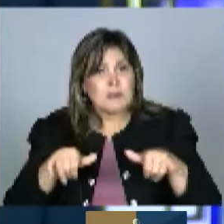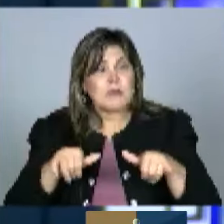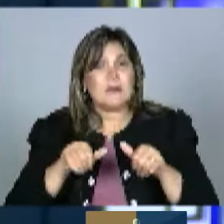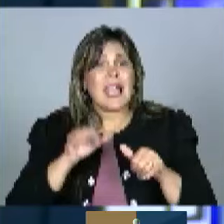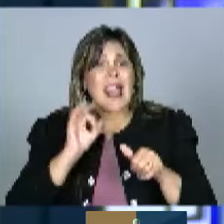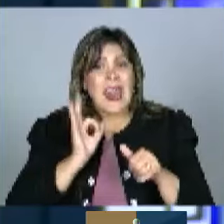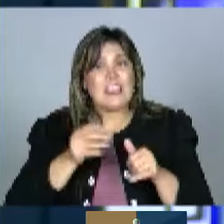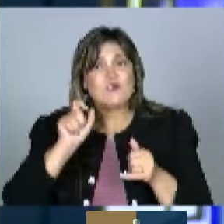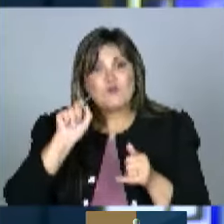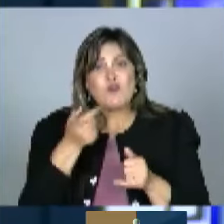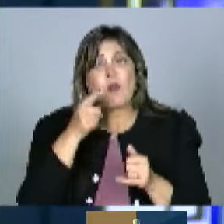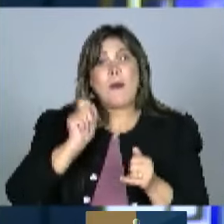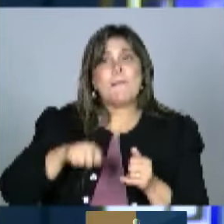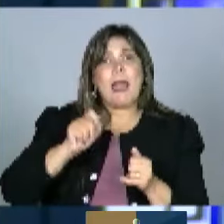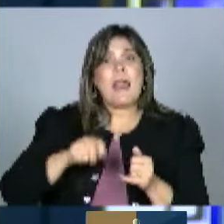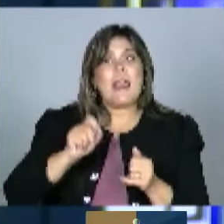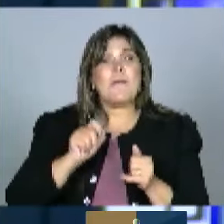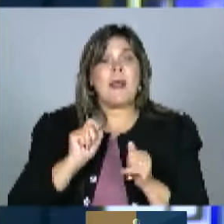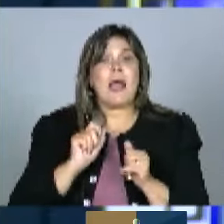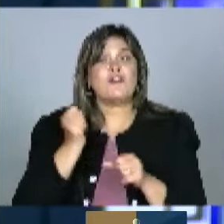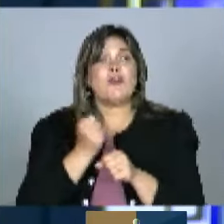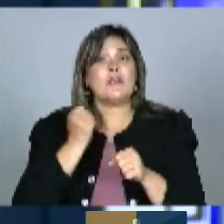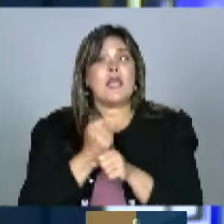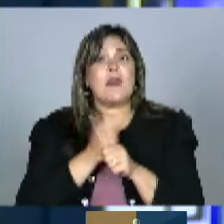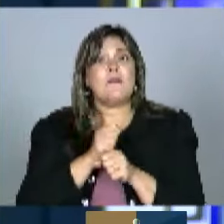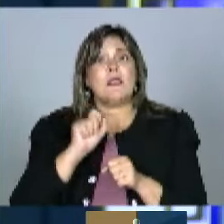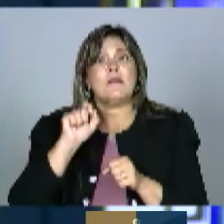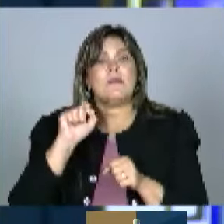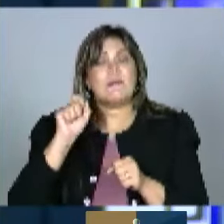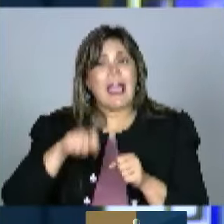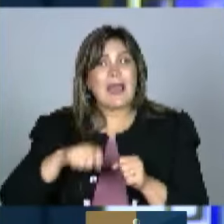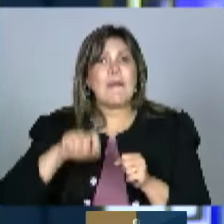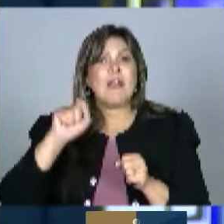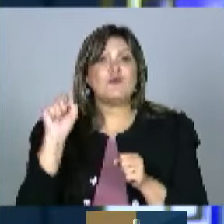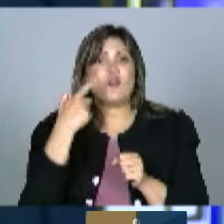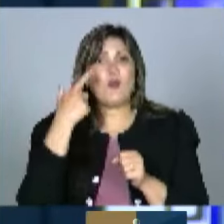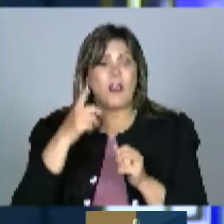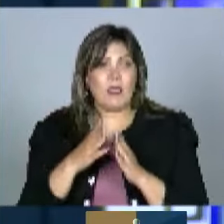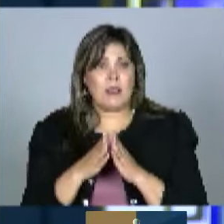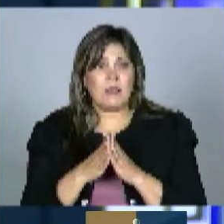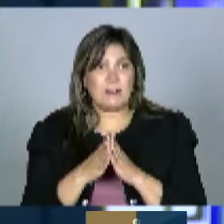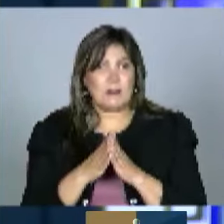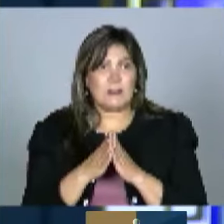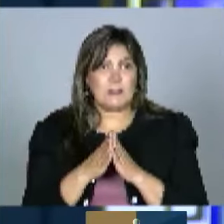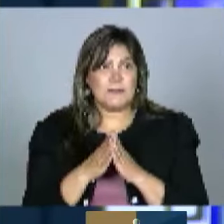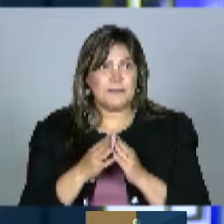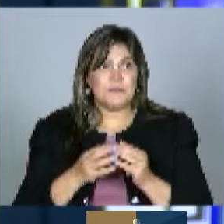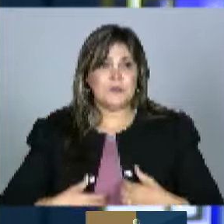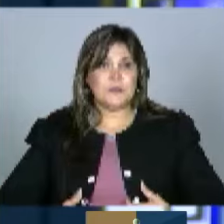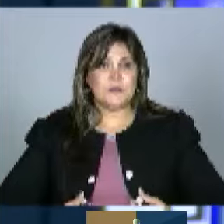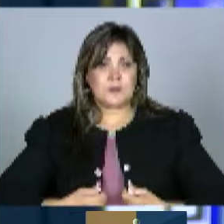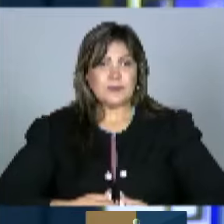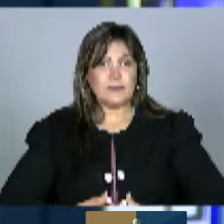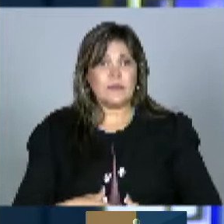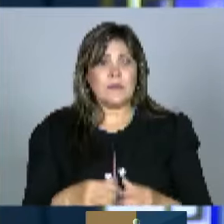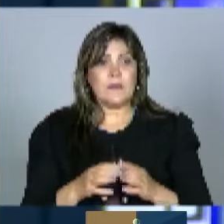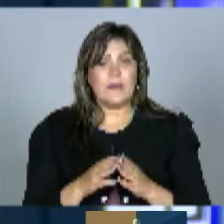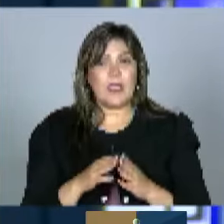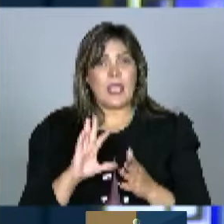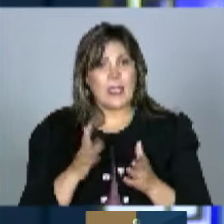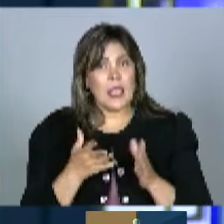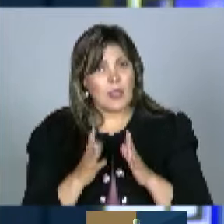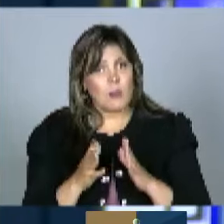فوقف اعمال ف يعني القاضي قبل ما بيقبل الدعوه يا فندم بيقدر الامور هل